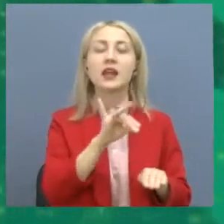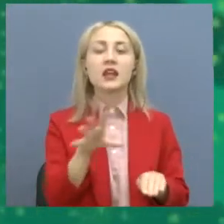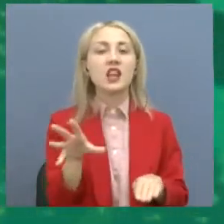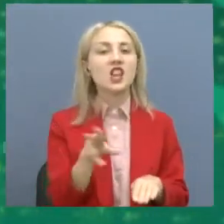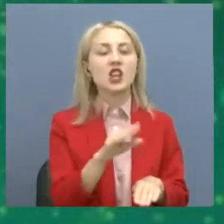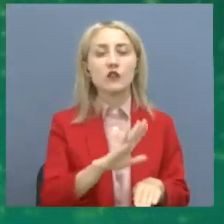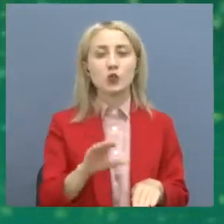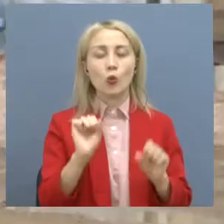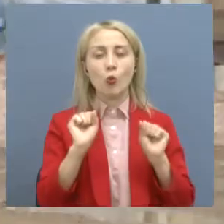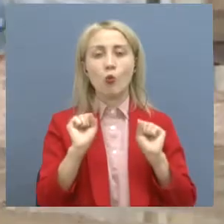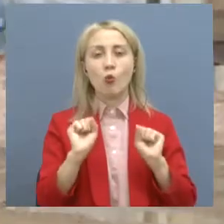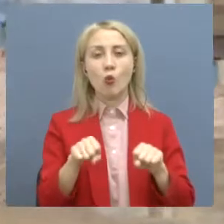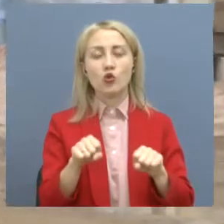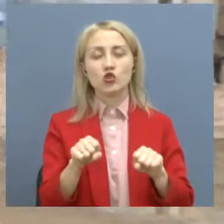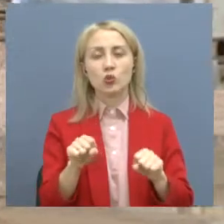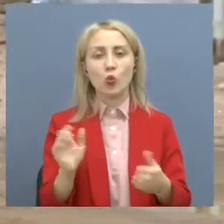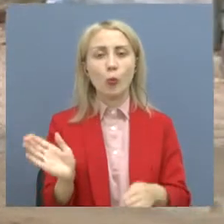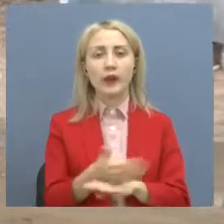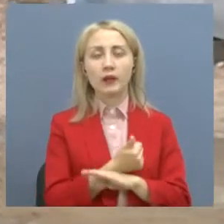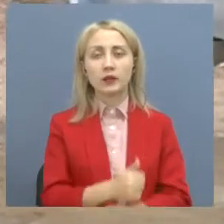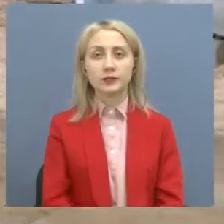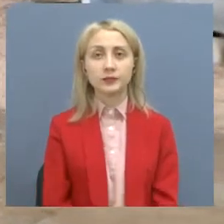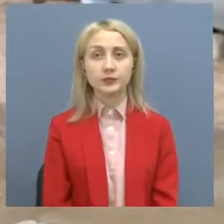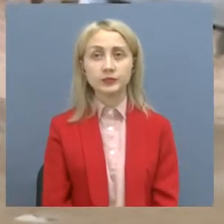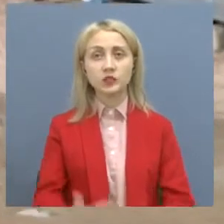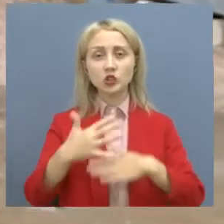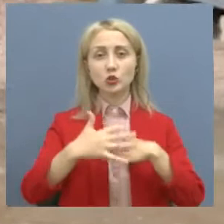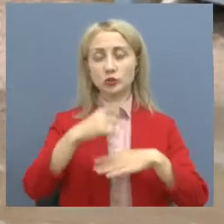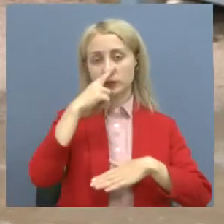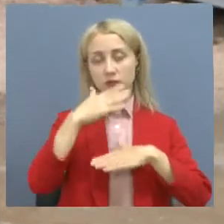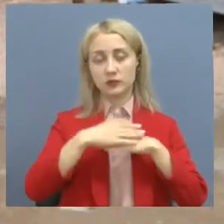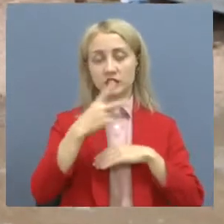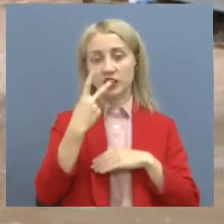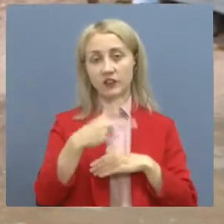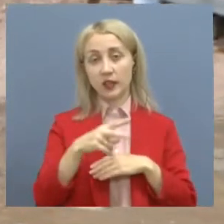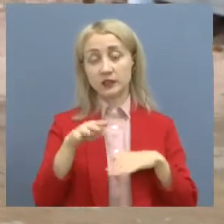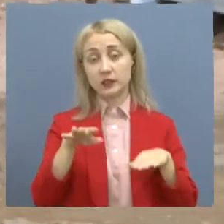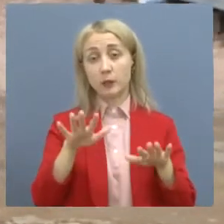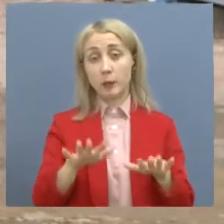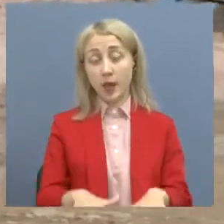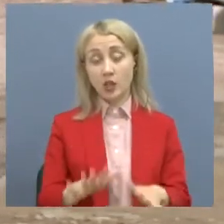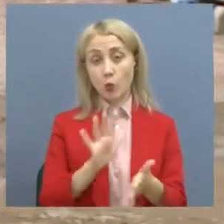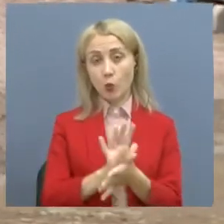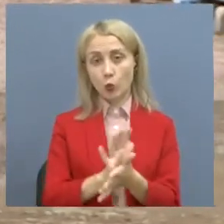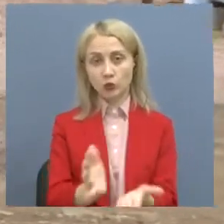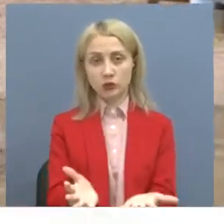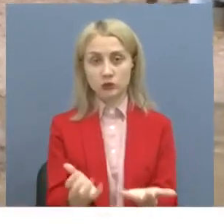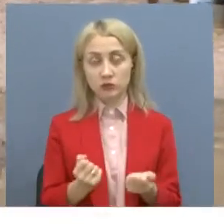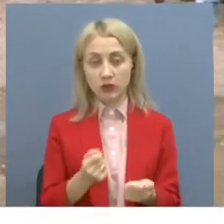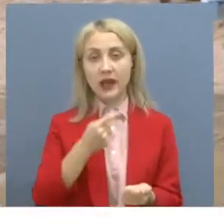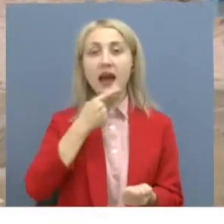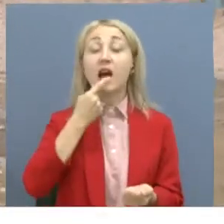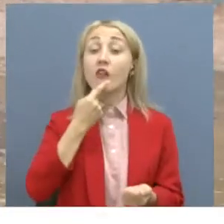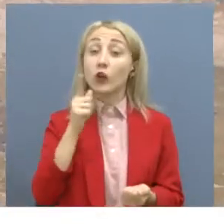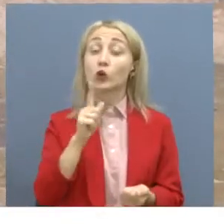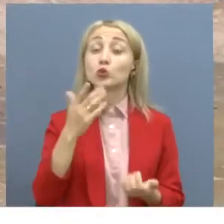Манарбекұлы тарқатады. Әлем электроэнергиясынан бастап, қарапайым күнделікті қолданыстағы тұрмыс заттарына дейін қоқыстан жасалып отыр. Мысалы,